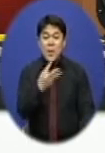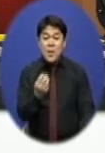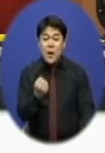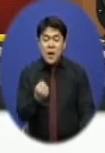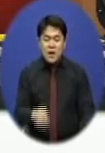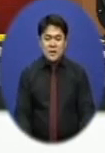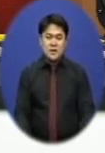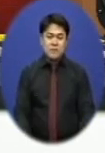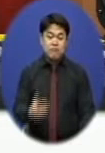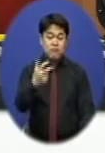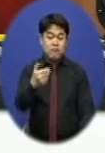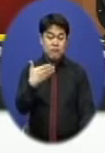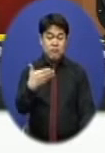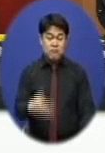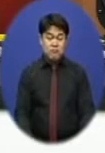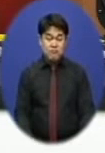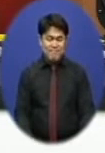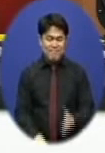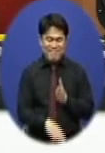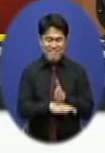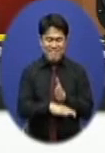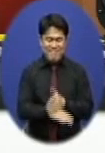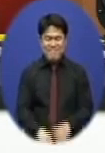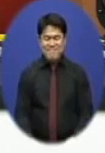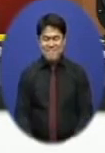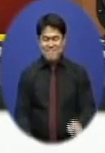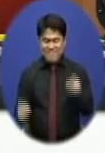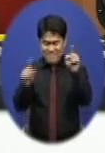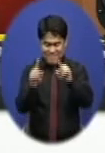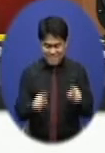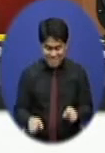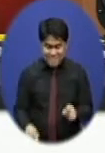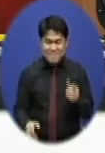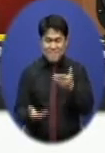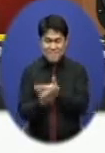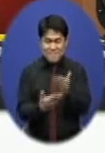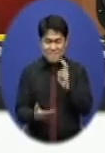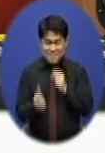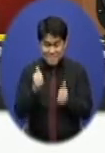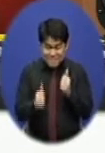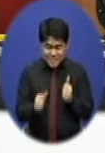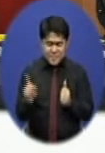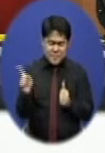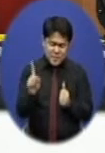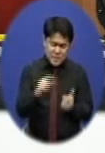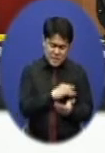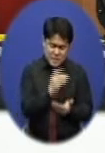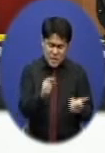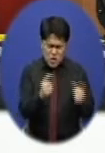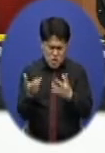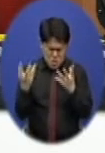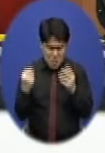보겠습니다. 79표 네. 받으셨습니다. 네, 감사합니다. 네, 전국 네. 나눔 노래자랑은 이렇게 구구절절 참 사연이